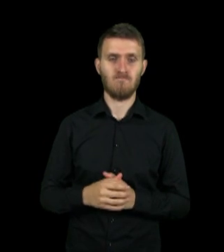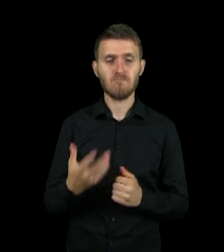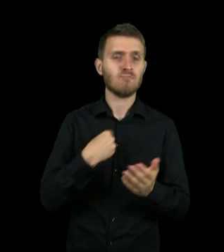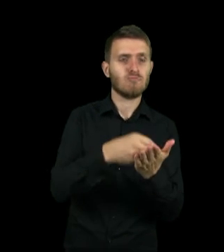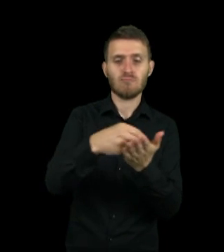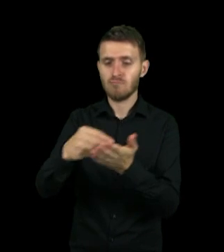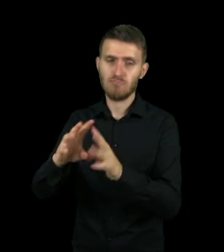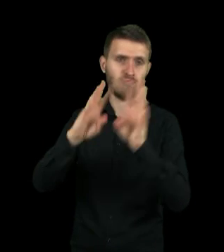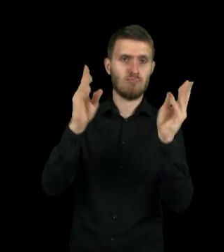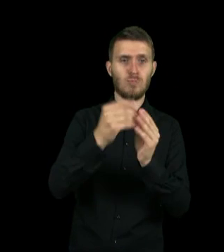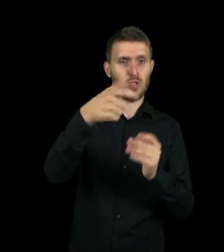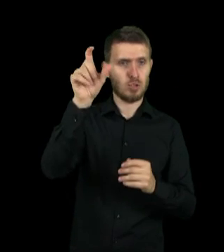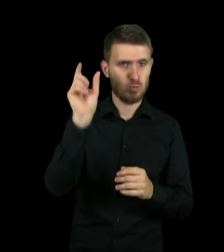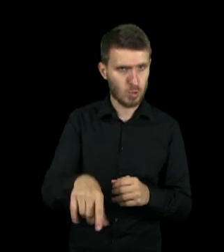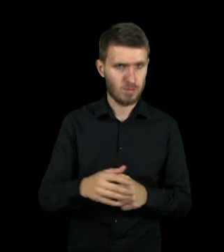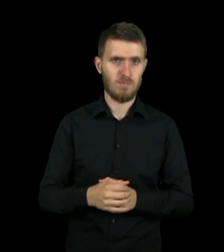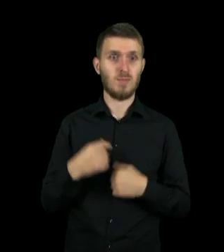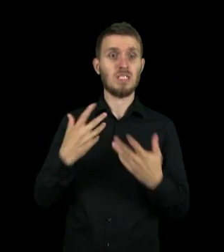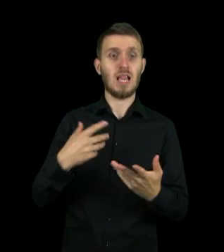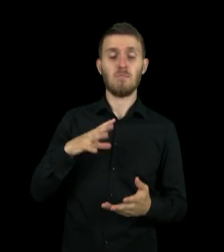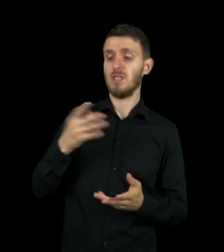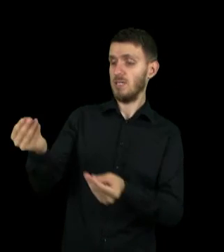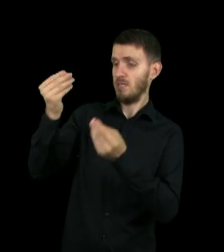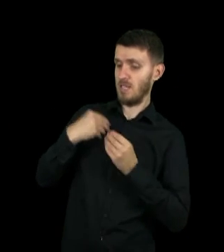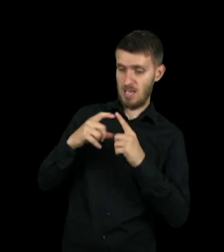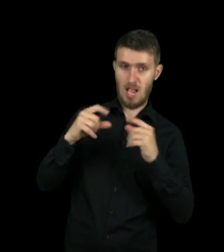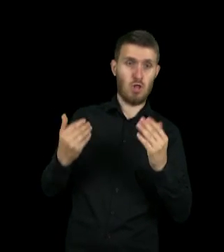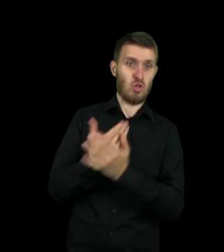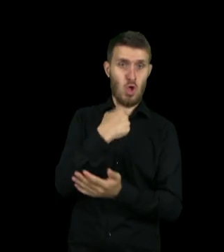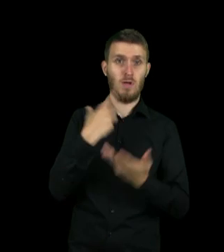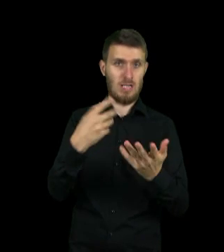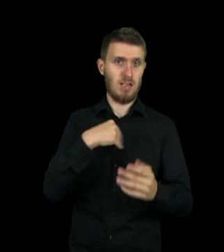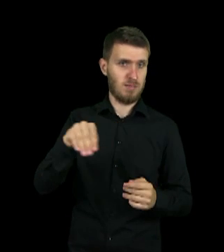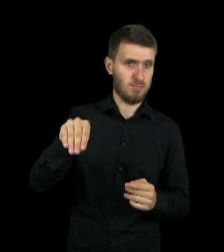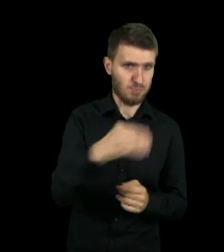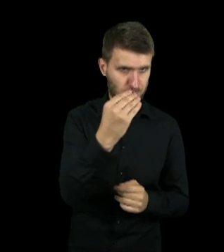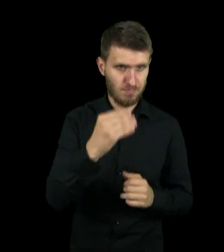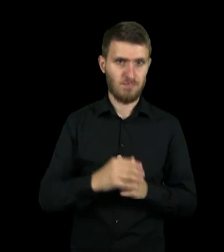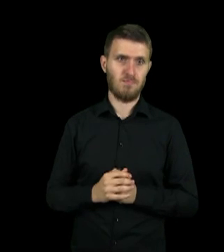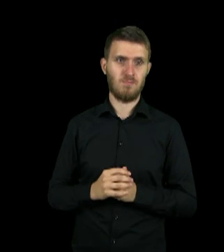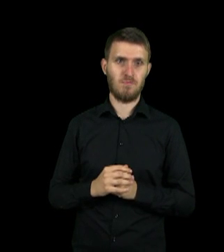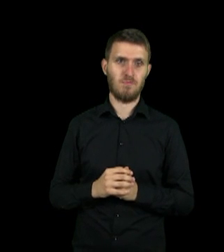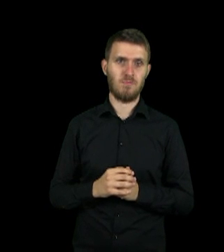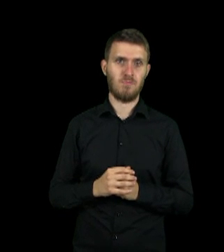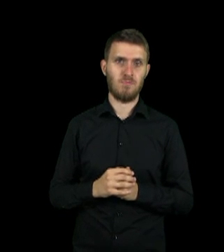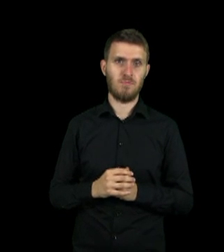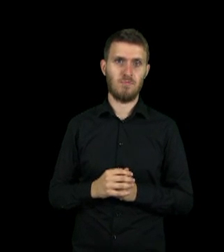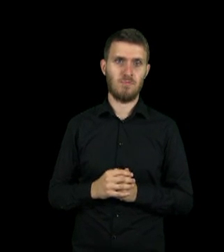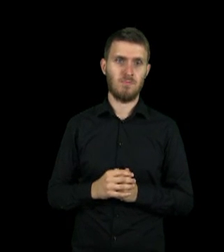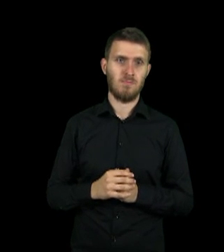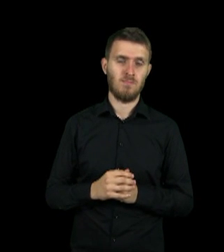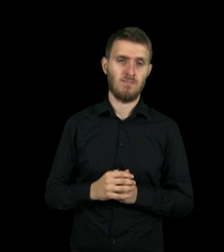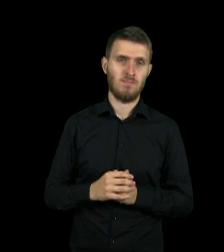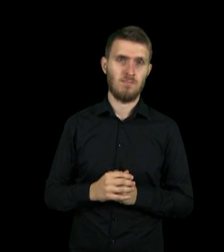spożywczego Idę do sklepu spożywczego to jest sklep spożywczy i